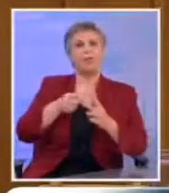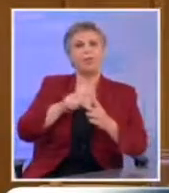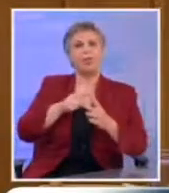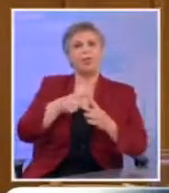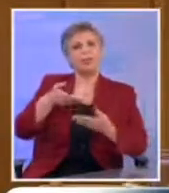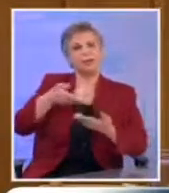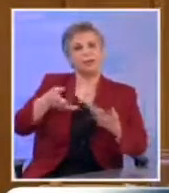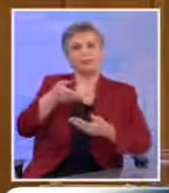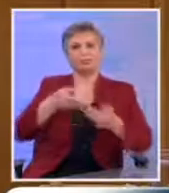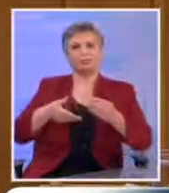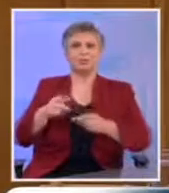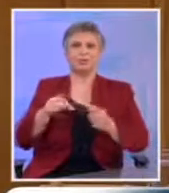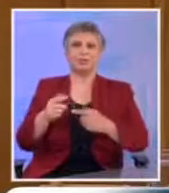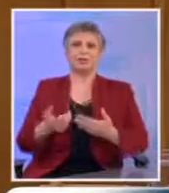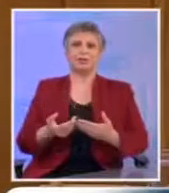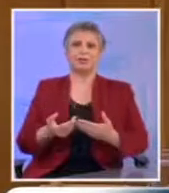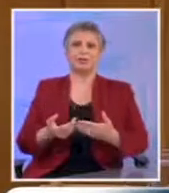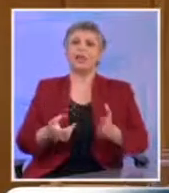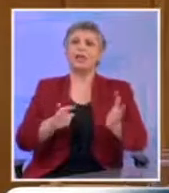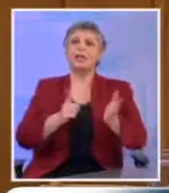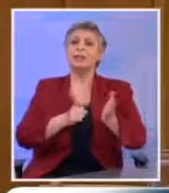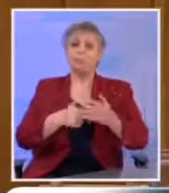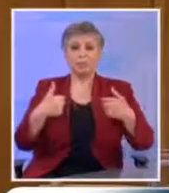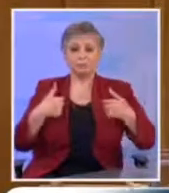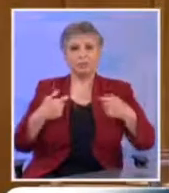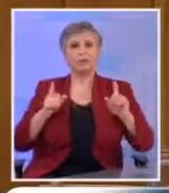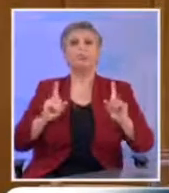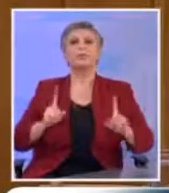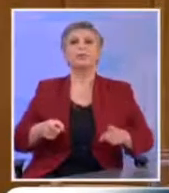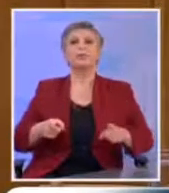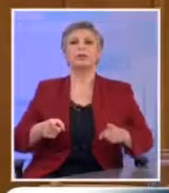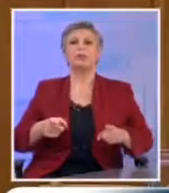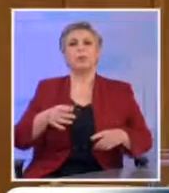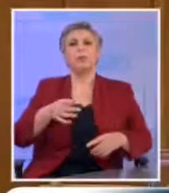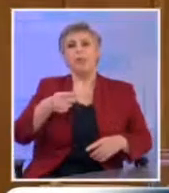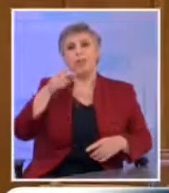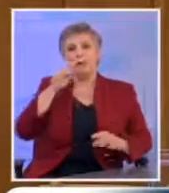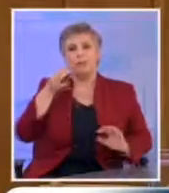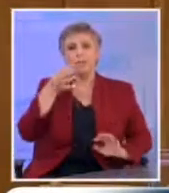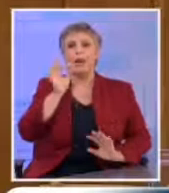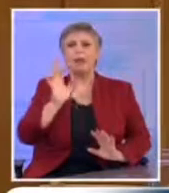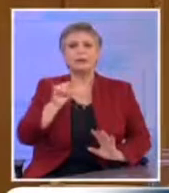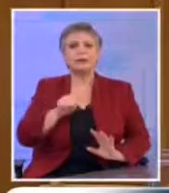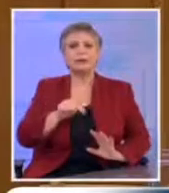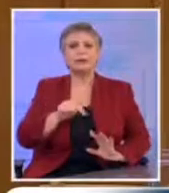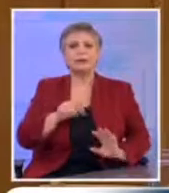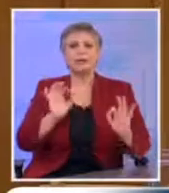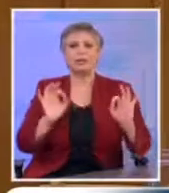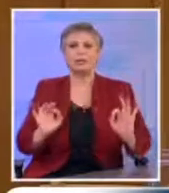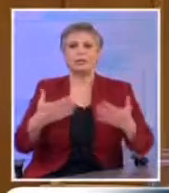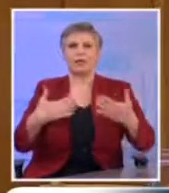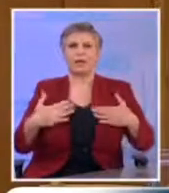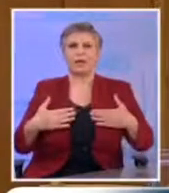Και πρέπει να επιλέξουμε πώς στεκόμαστε σε αυτά τα πράγματα. Και πρέπει να επιλέξουμε πού η τιμωρία και η εξόντωση έφεραν πραγματικά